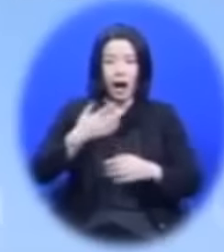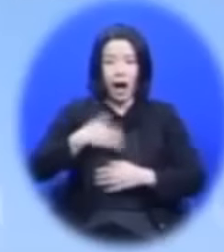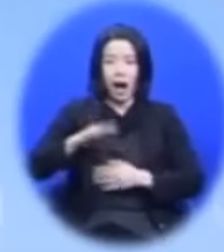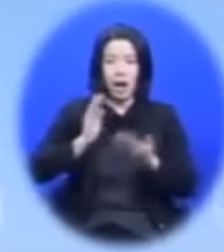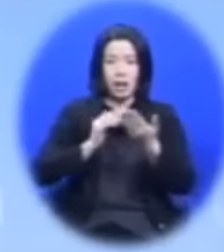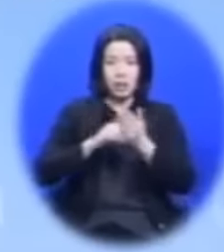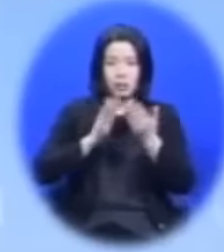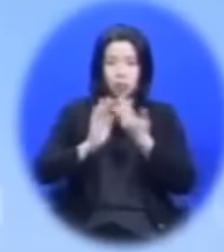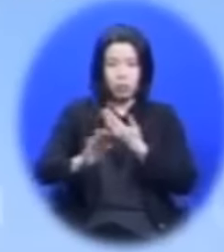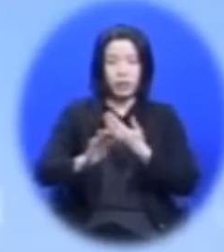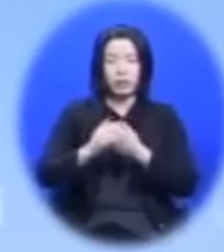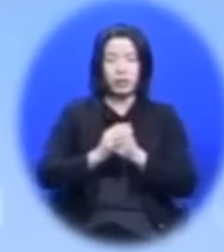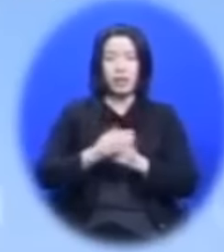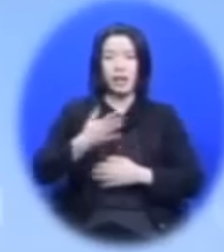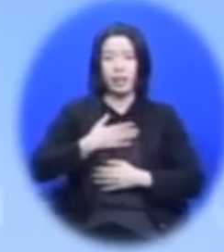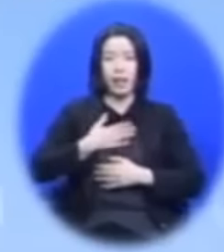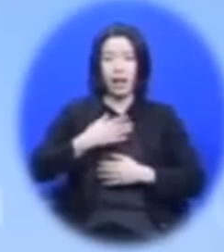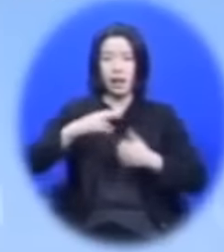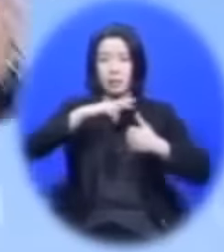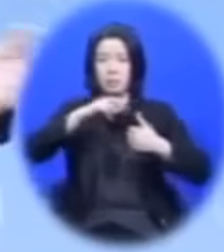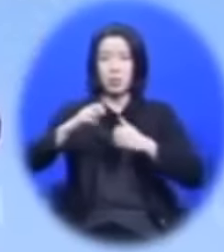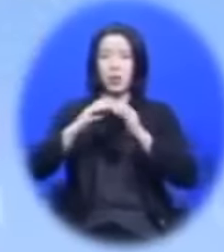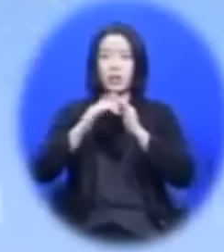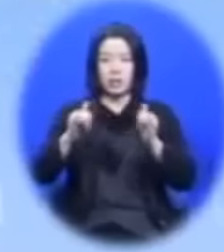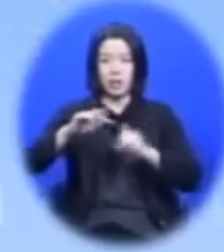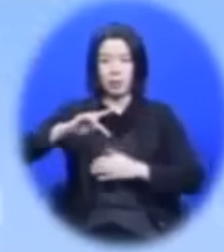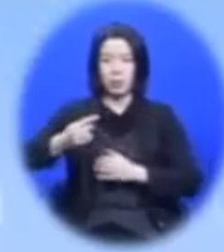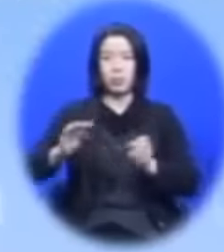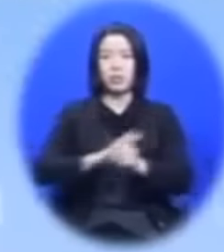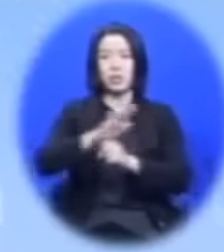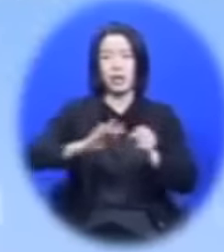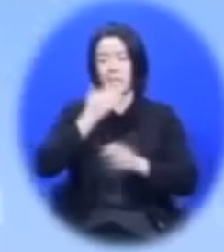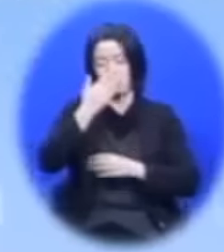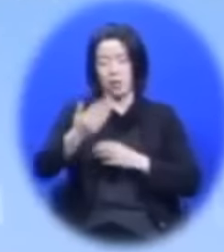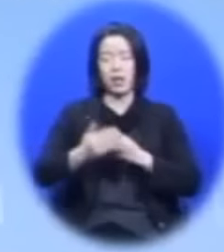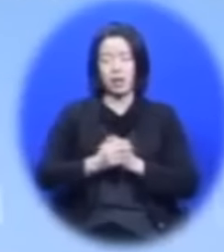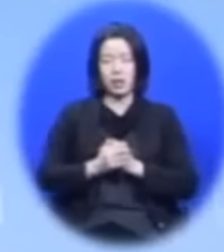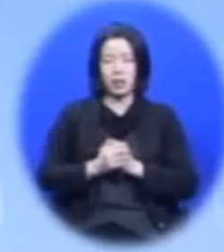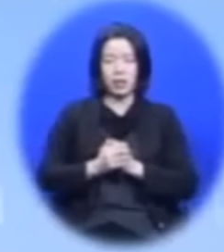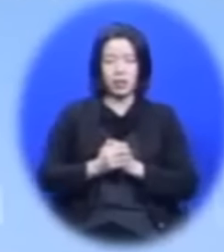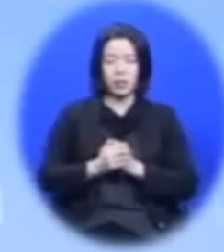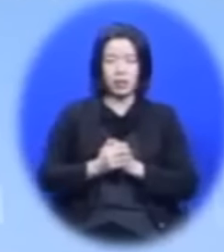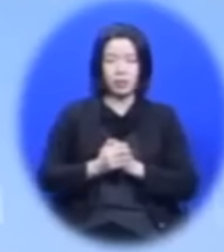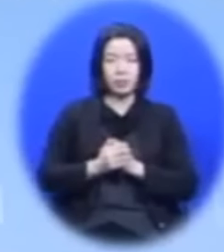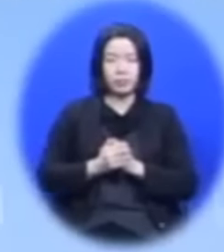나면요, 나 미워하는 사람도 사랑하게 됩니다.